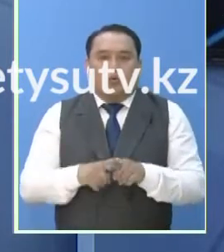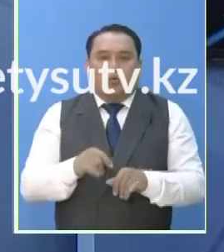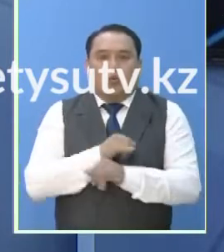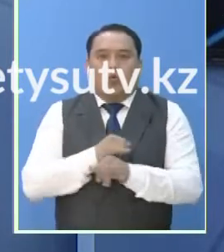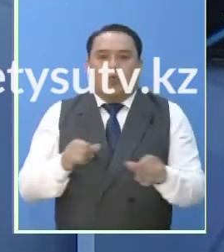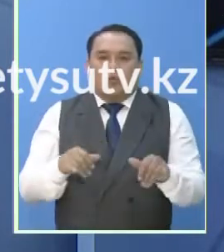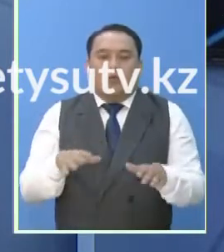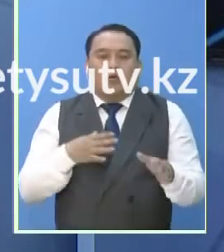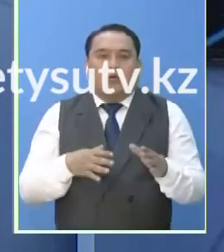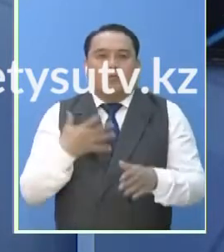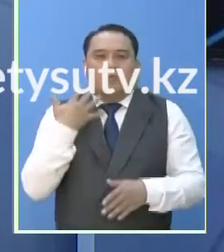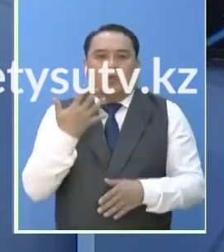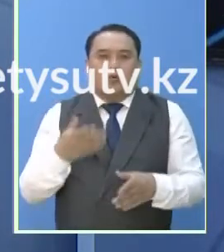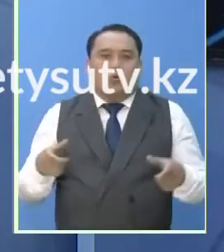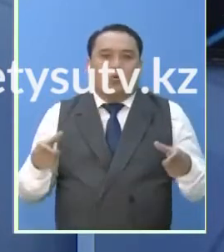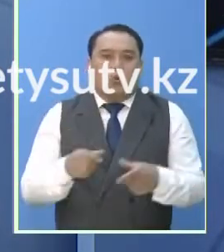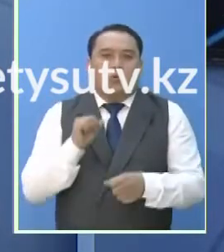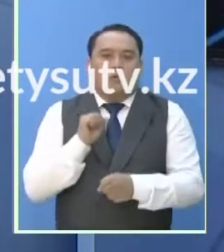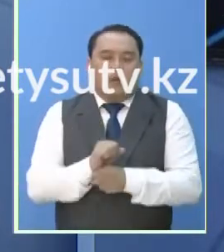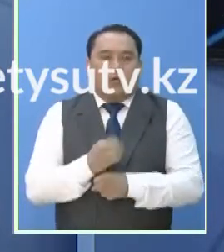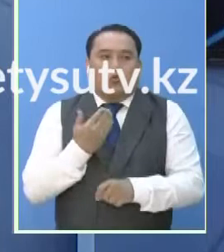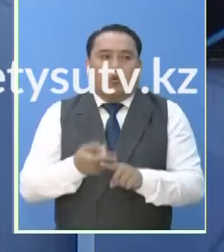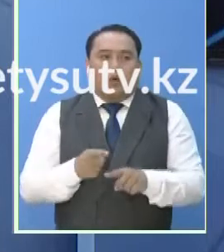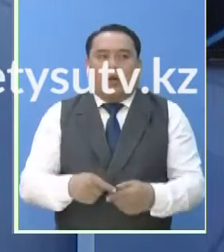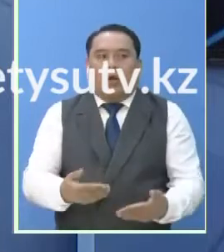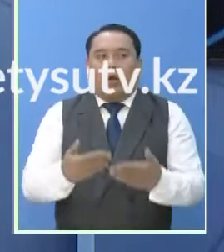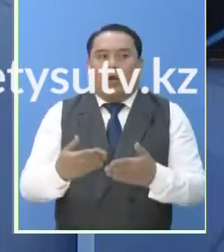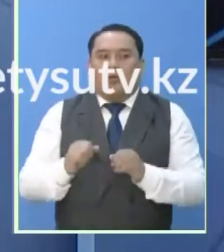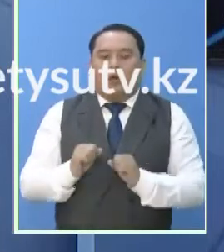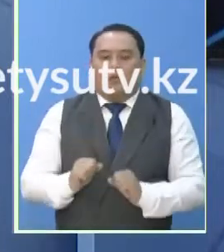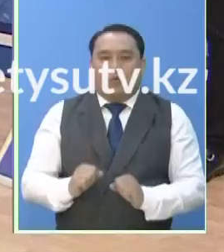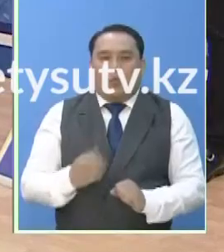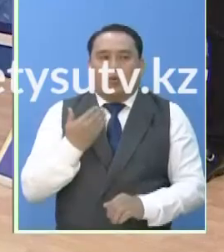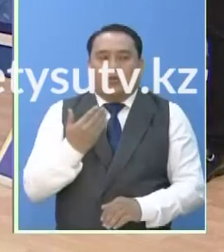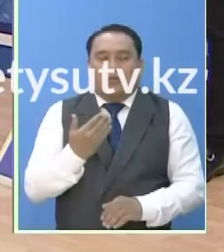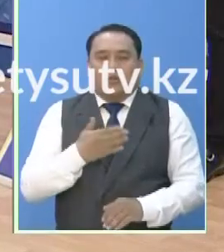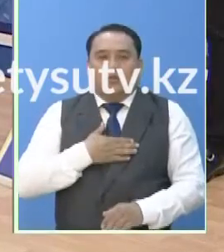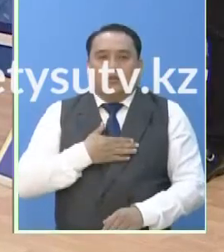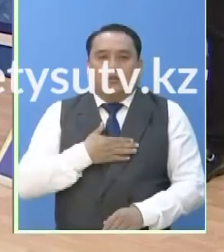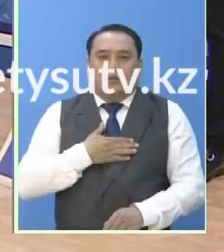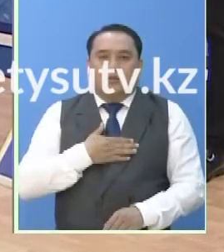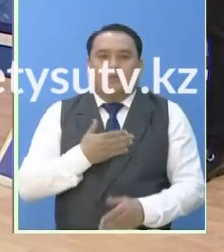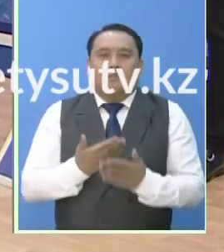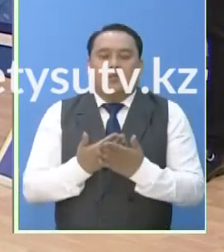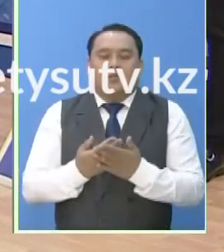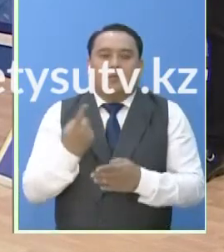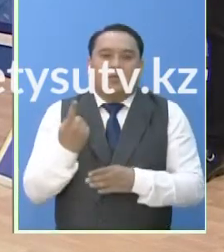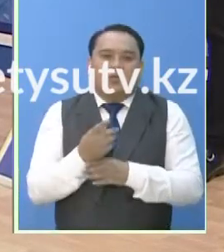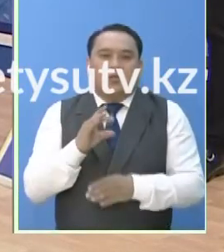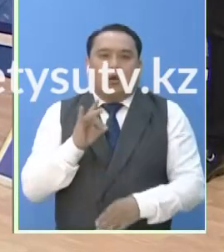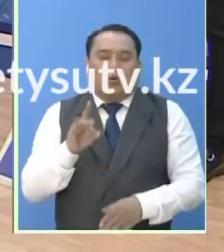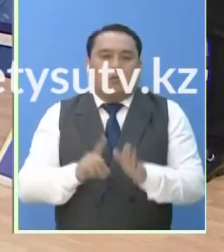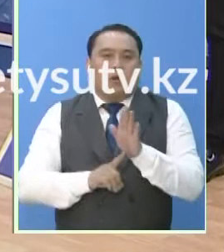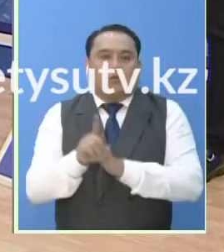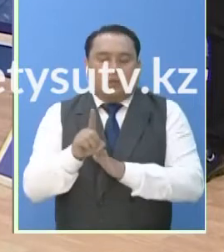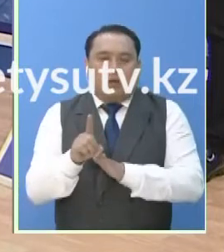білесіз, мысалы 5 күнге біз локдаун жасап, соның алдын ала болжаудың арқасында мысалы 1 сәуірдің басында